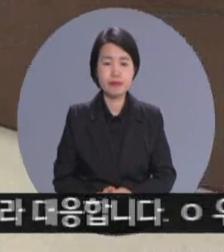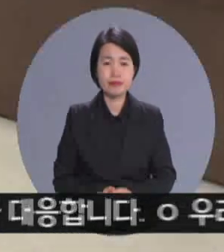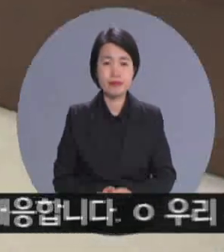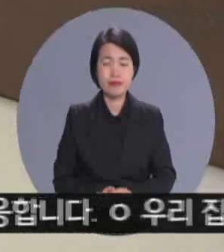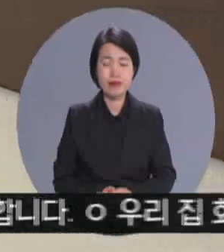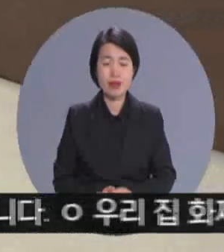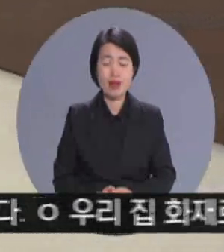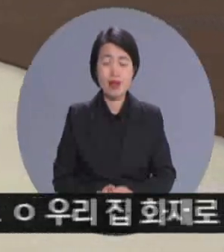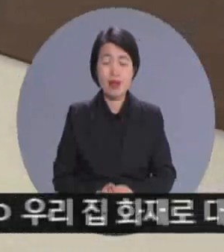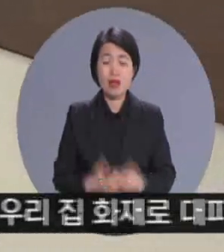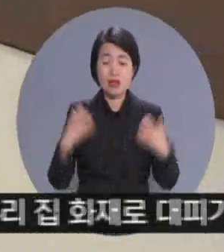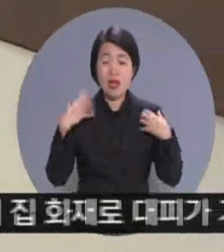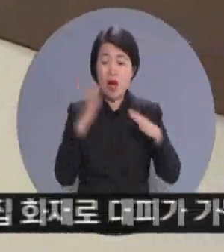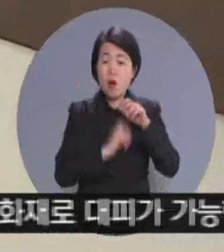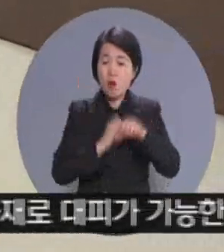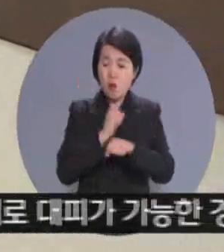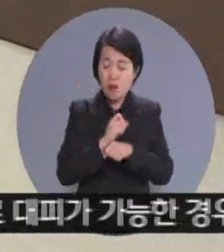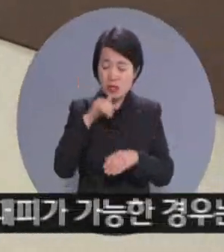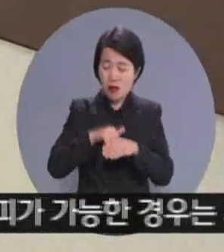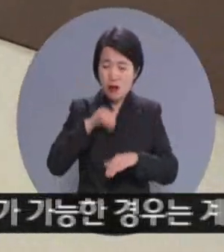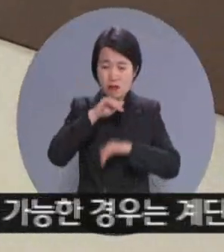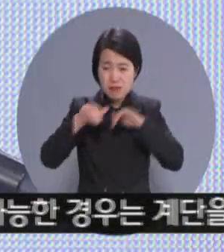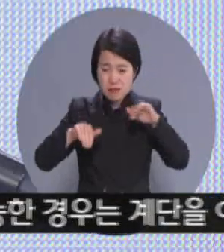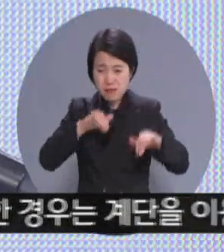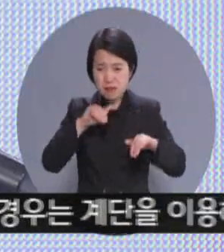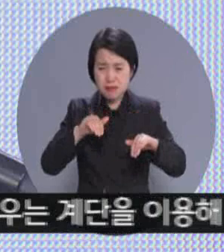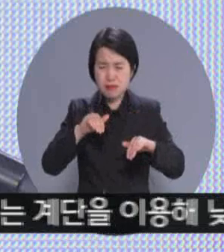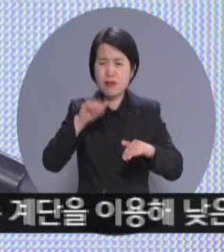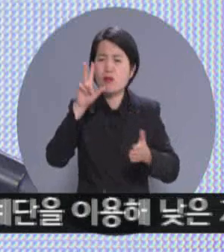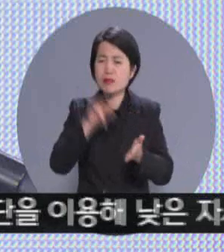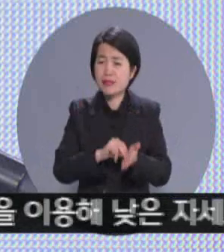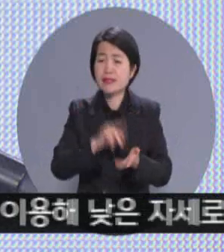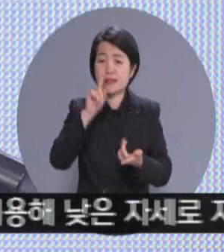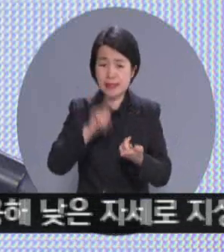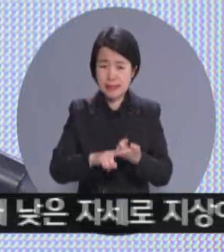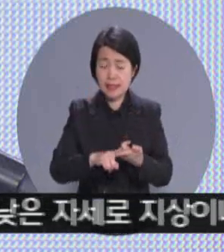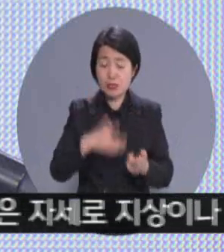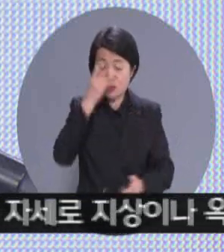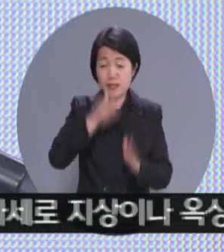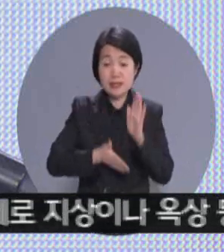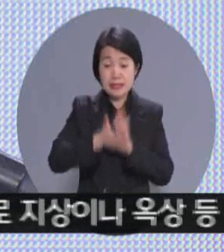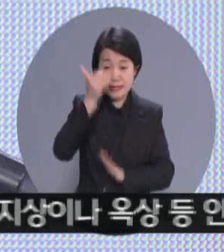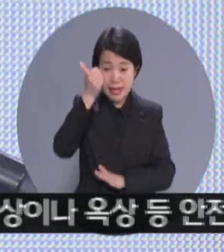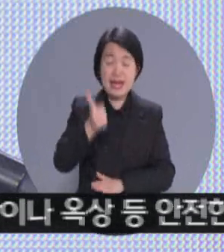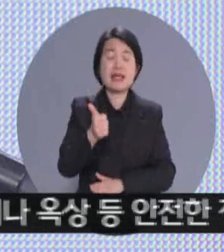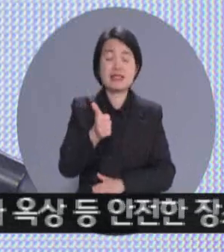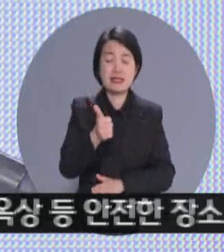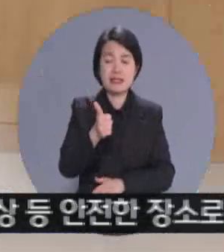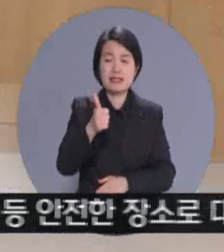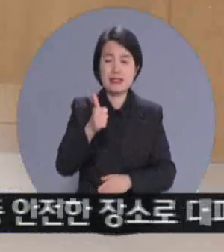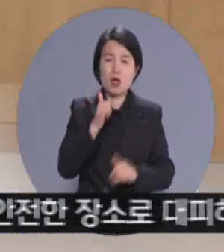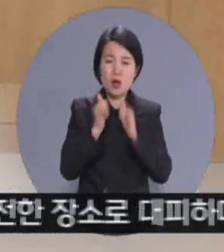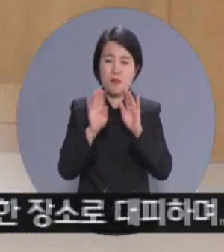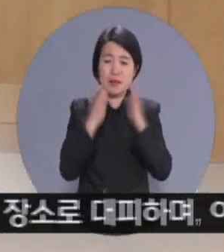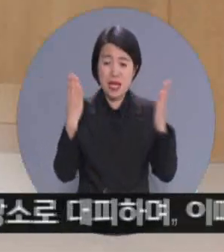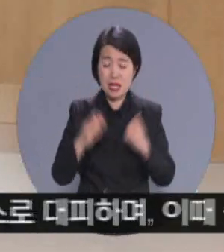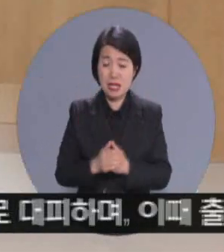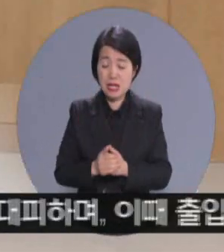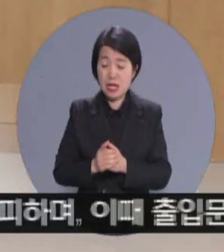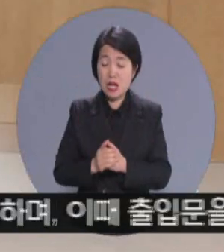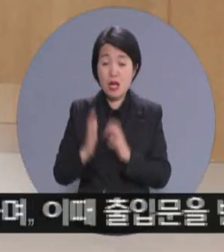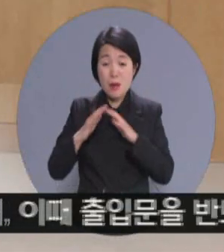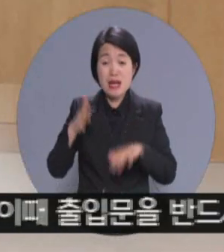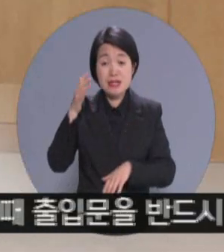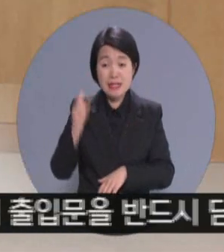관권 선거 의혹에 대해 기자회견을 자청한 노관규 순천시장. 현직 통장 등이 불법 선거운동을 한 정황이